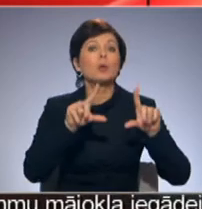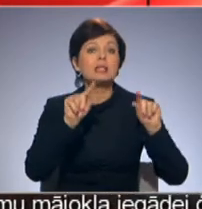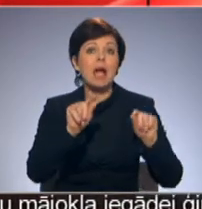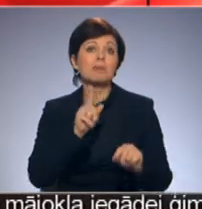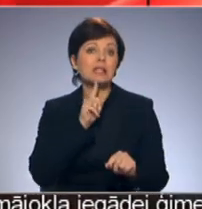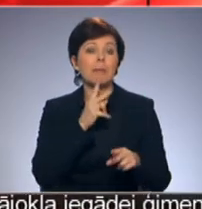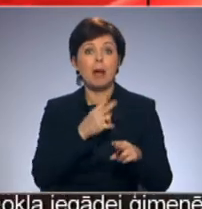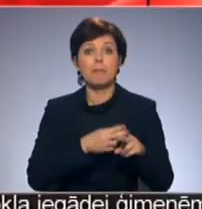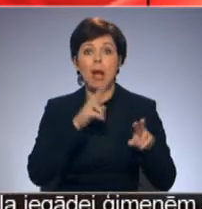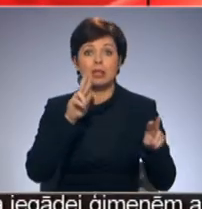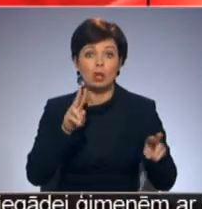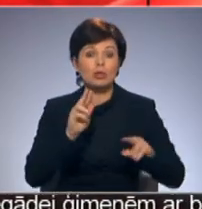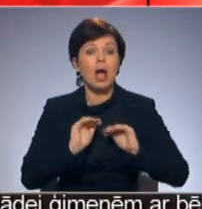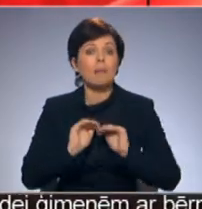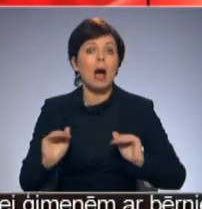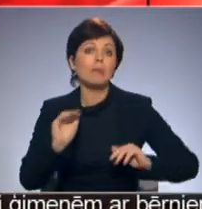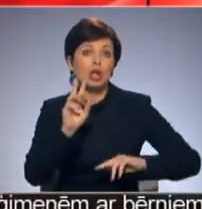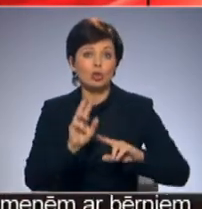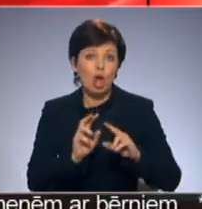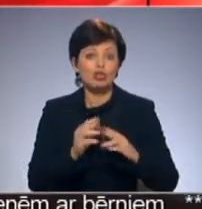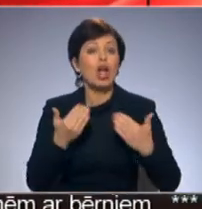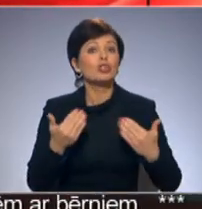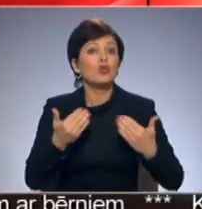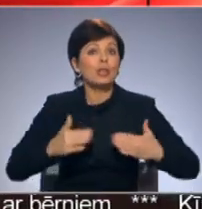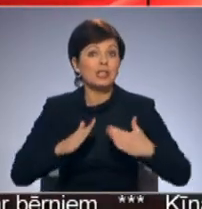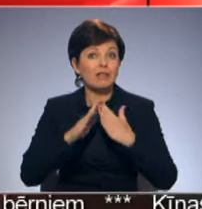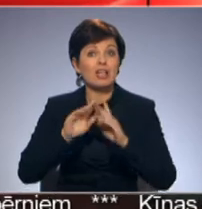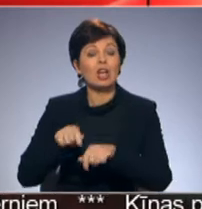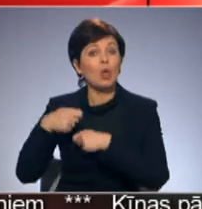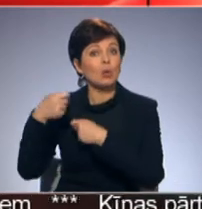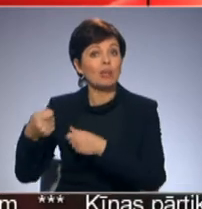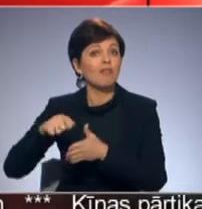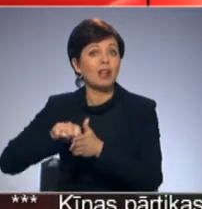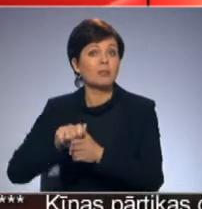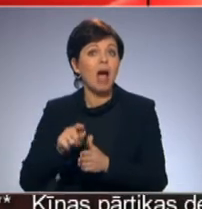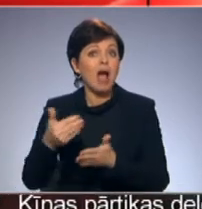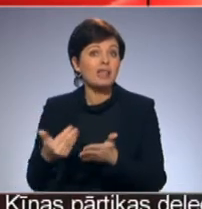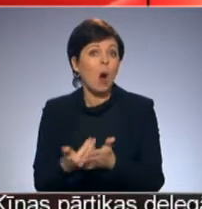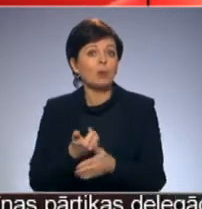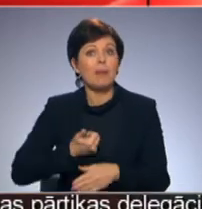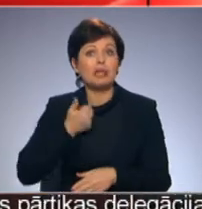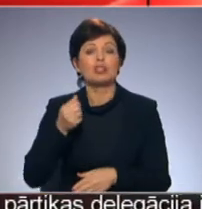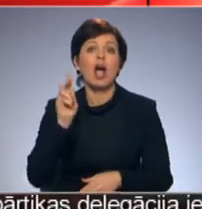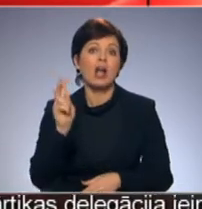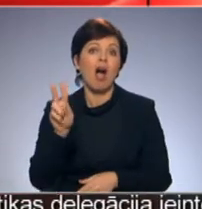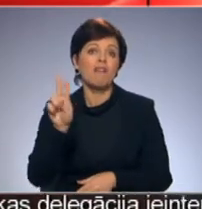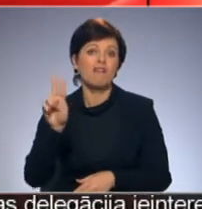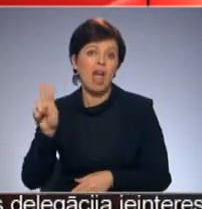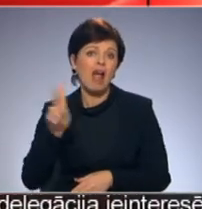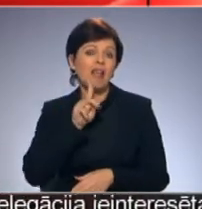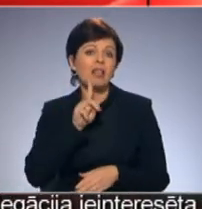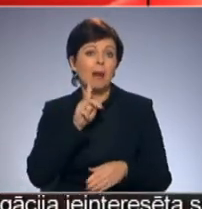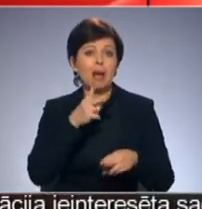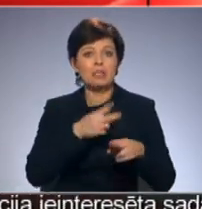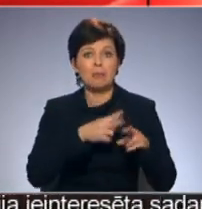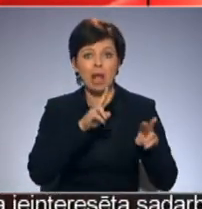Uzņēmumu Liepājas metalurgs pamatražotnē šodien svinīgi nodeva atslēgas jaunajam īpašniekam KVV Liepājas metalurgs. Oficiāli gan